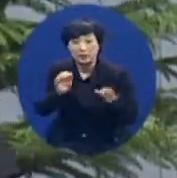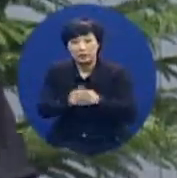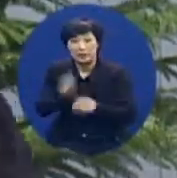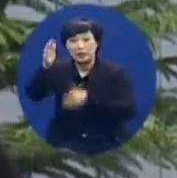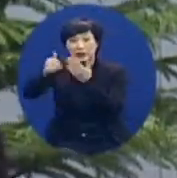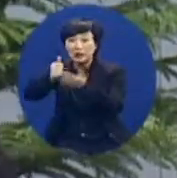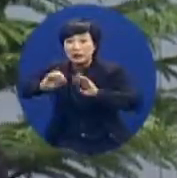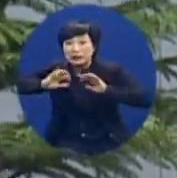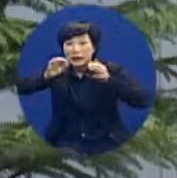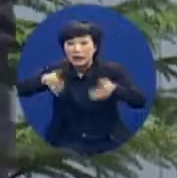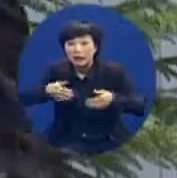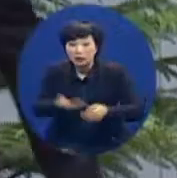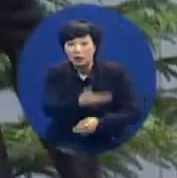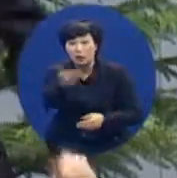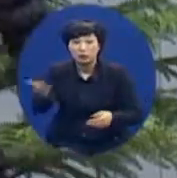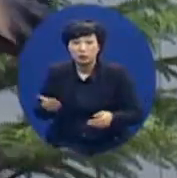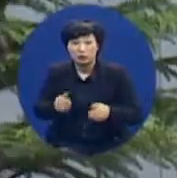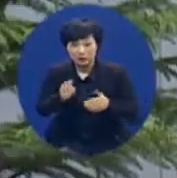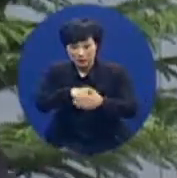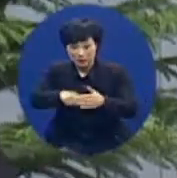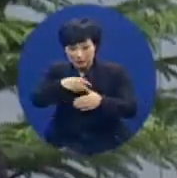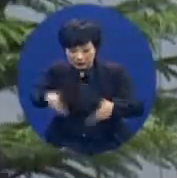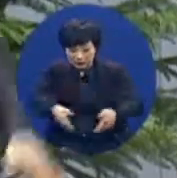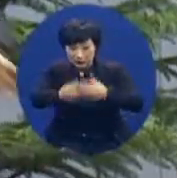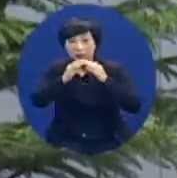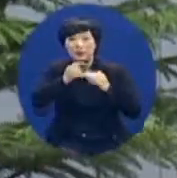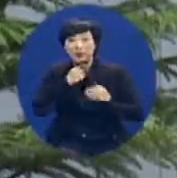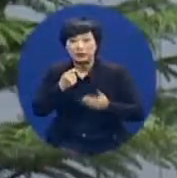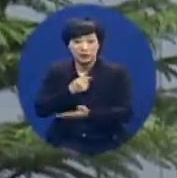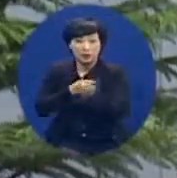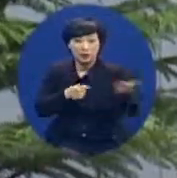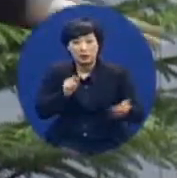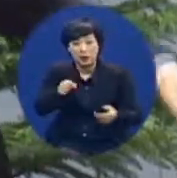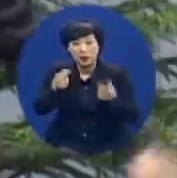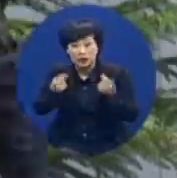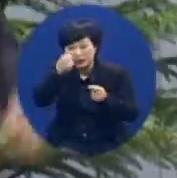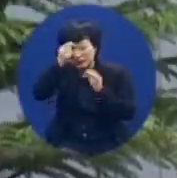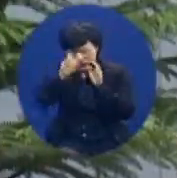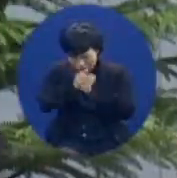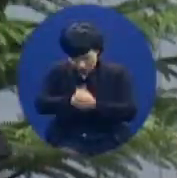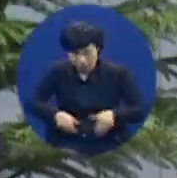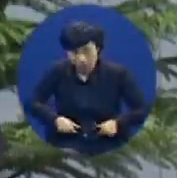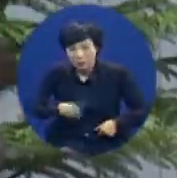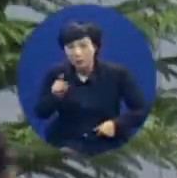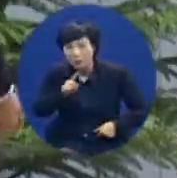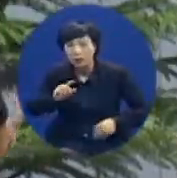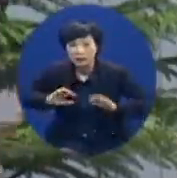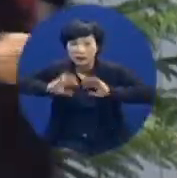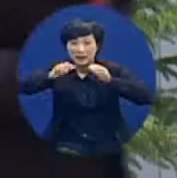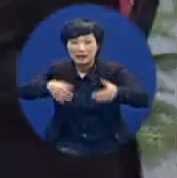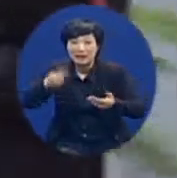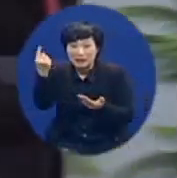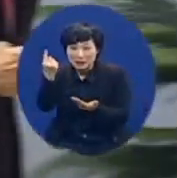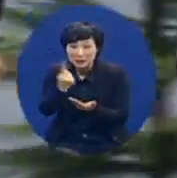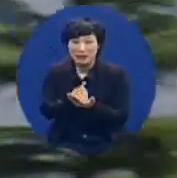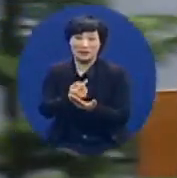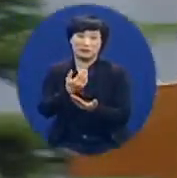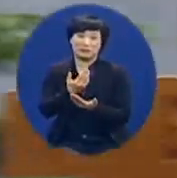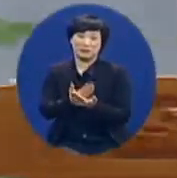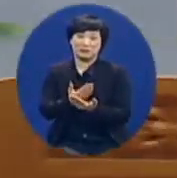하나님의 나라를 여러분에 세우기를 원함 너희는 이렇게 기도하라 나라 임하옵시며